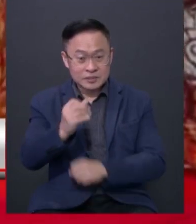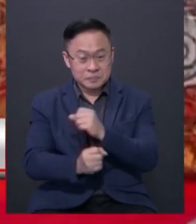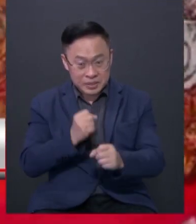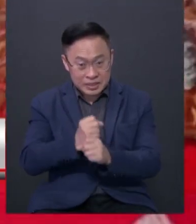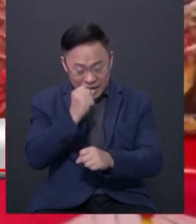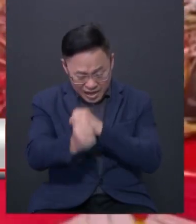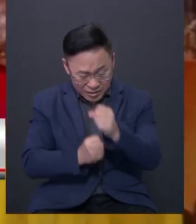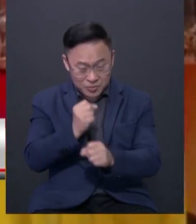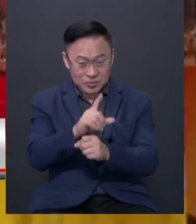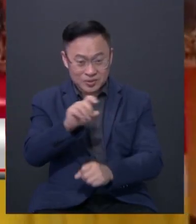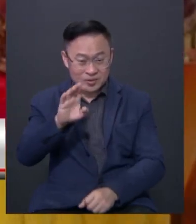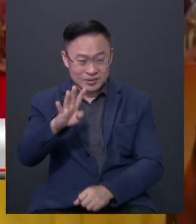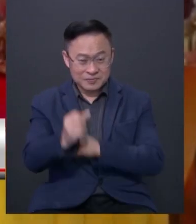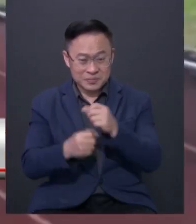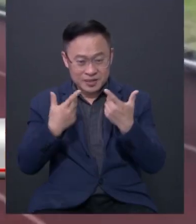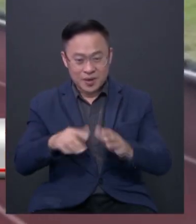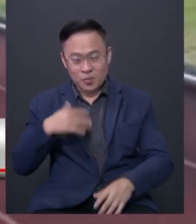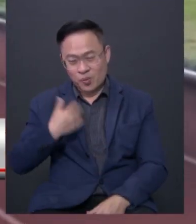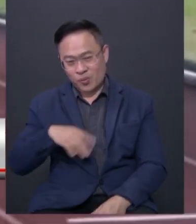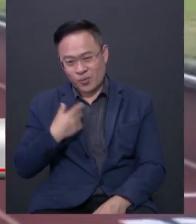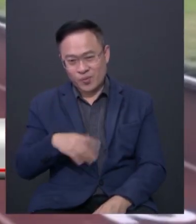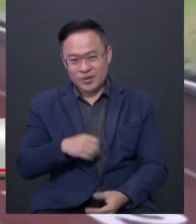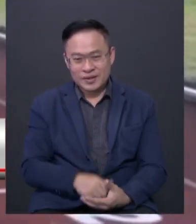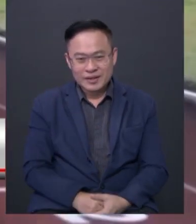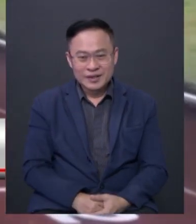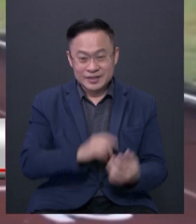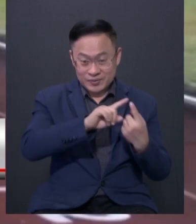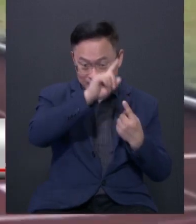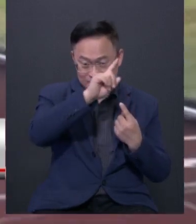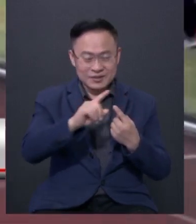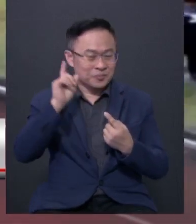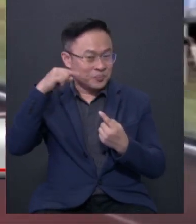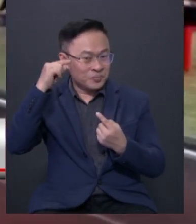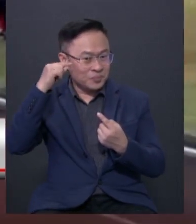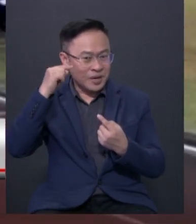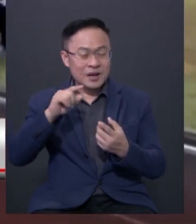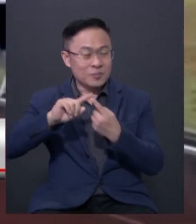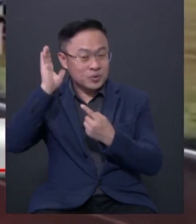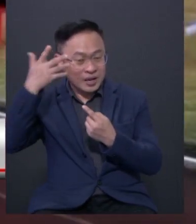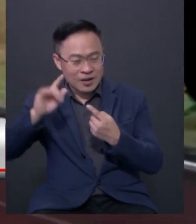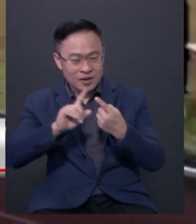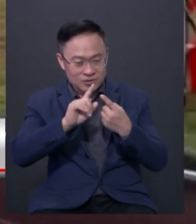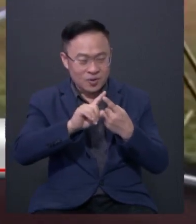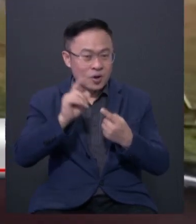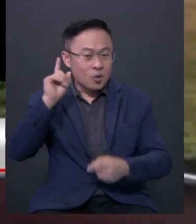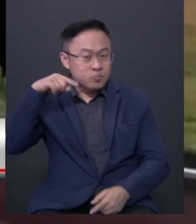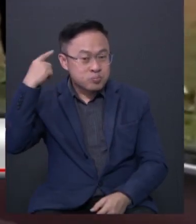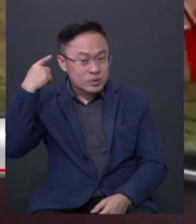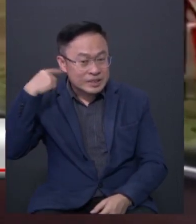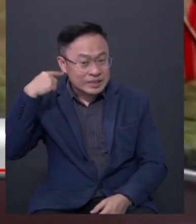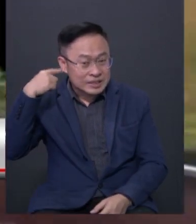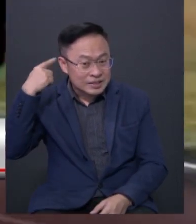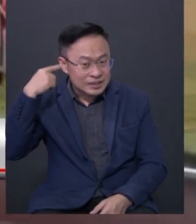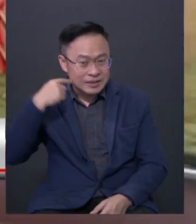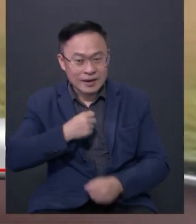างมีอีก1สถิติค่ะมีคุณอุษาค่ะทำลายสถิติ5เดิน 5,000 เมตรประ